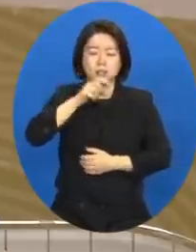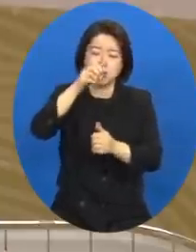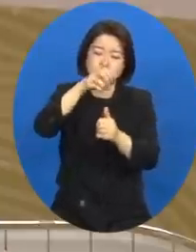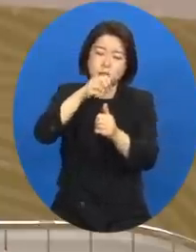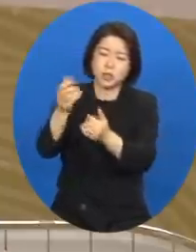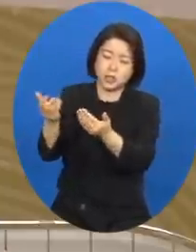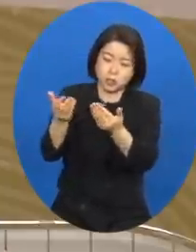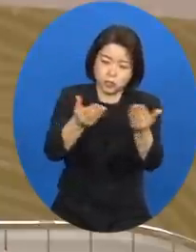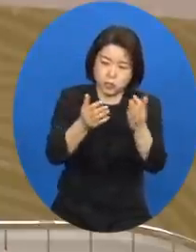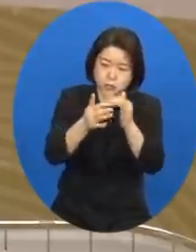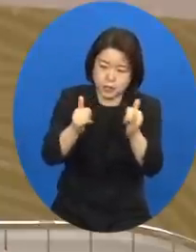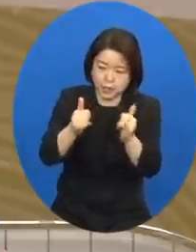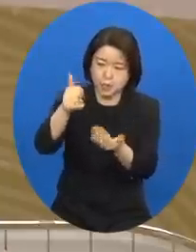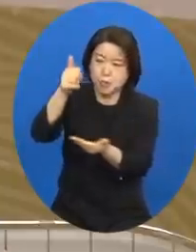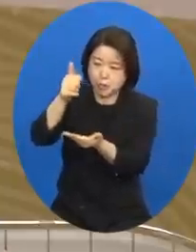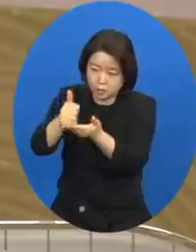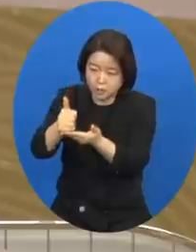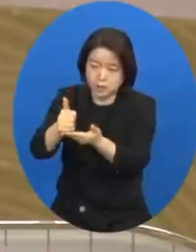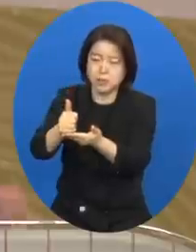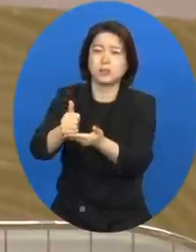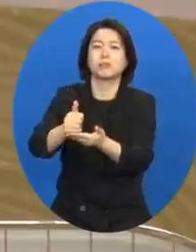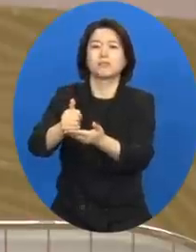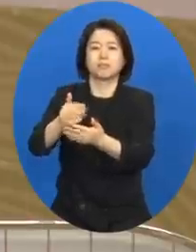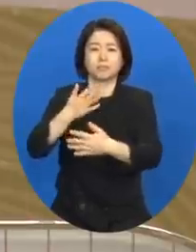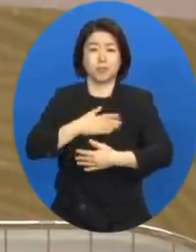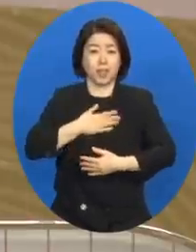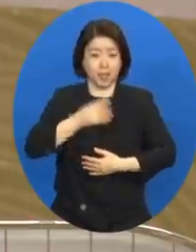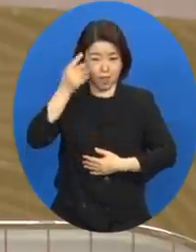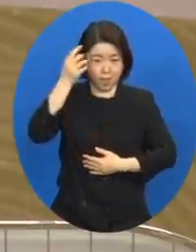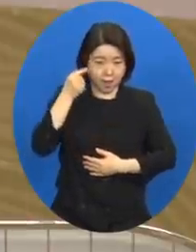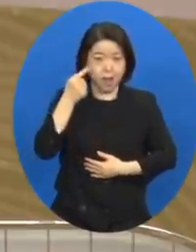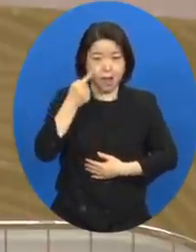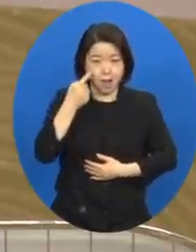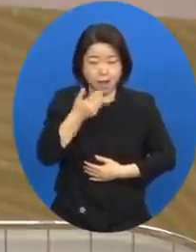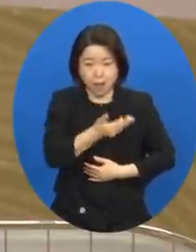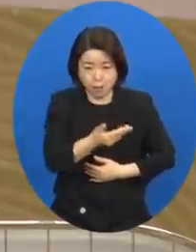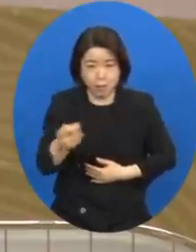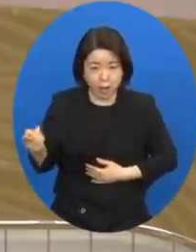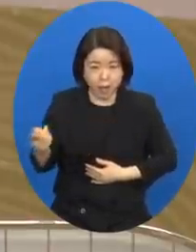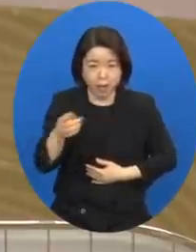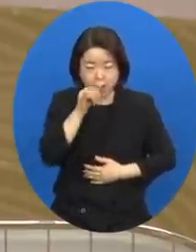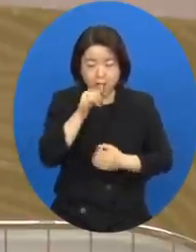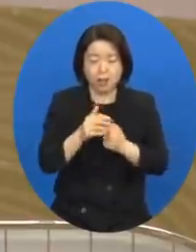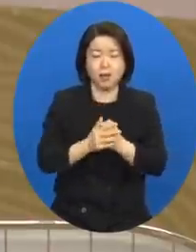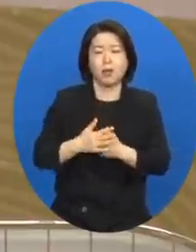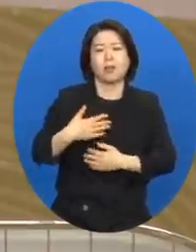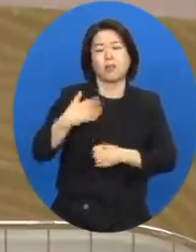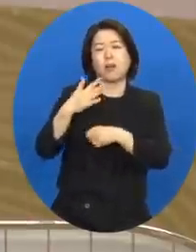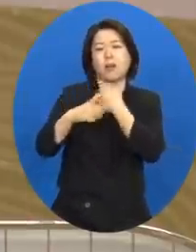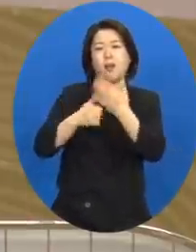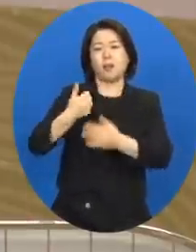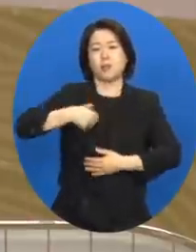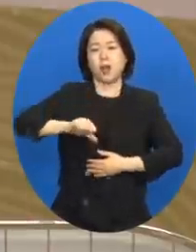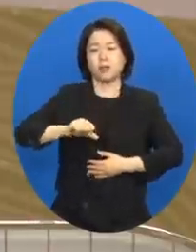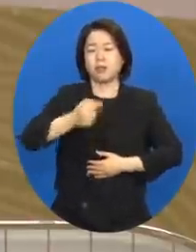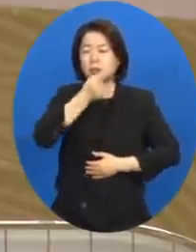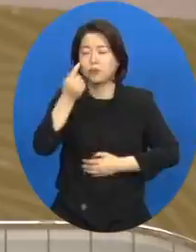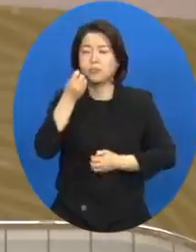주시는 분임을 알아라 하셨습니다. 그런데 나는 그것을 보았습니다. 그래서 나는 이분이 하나님의